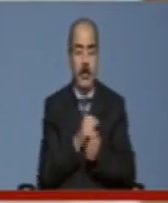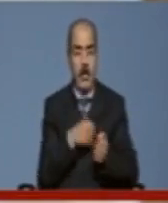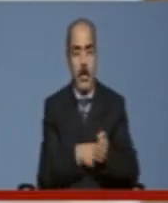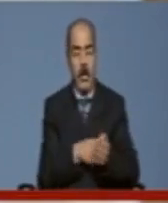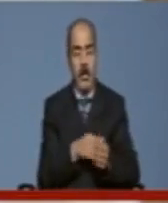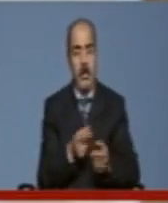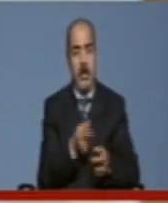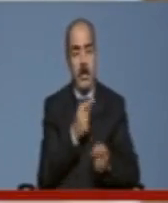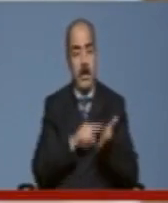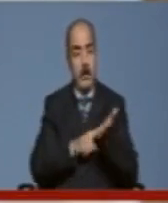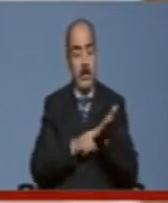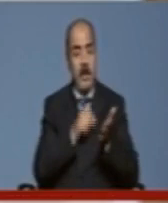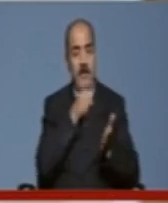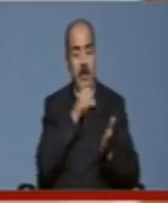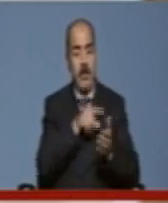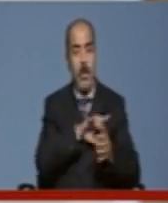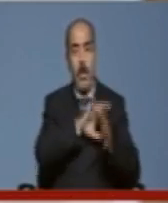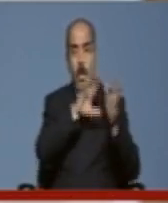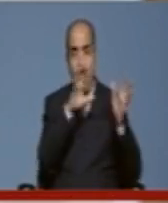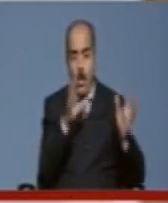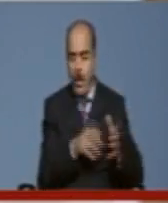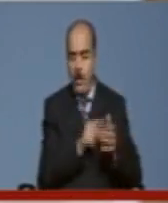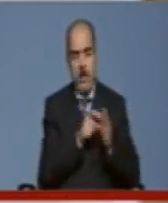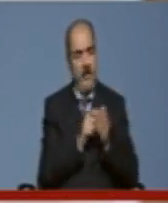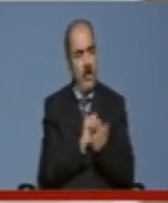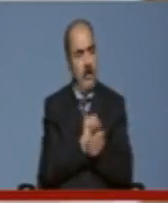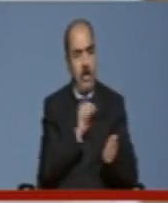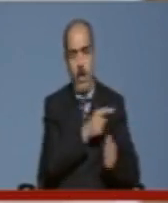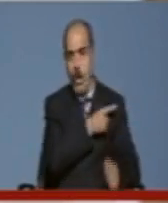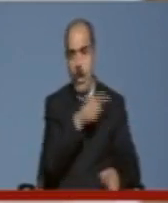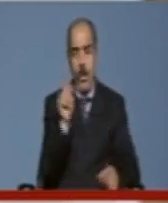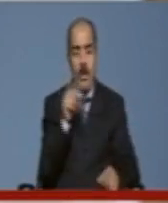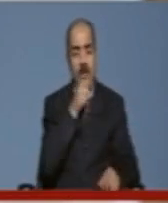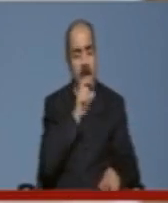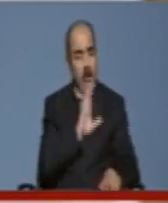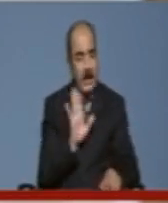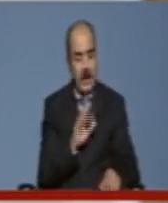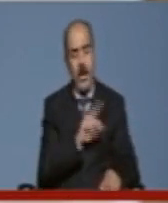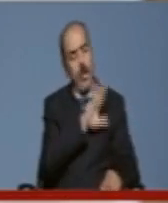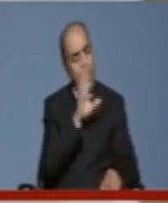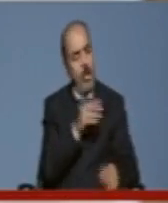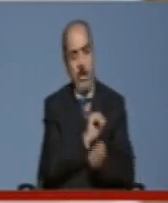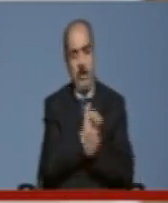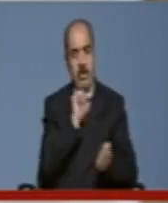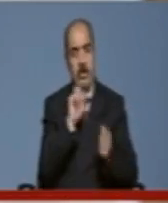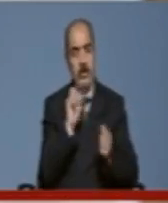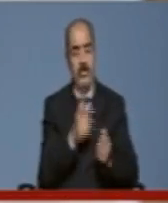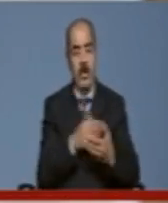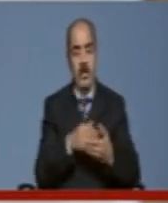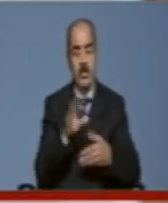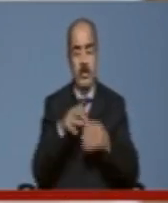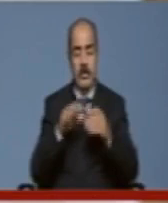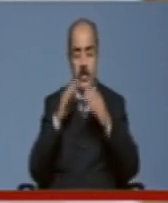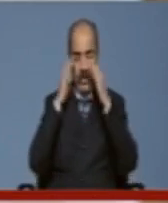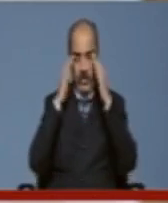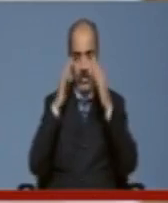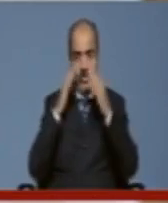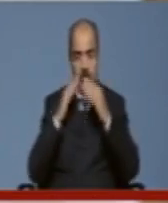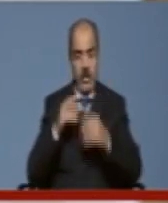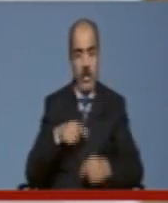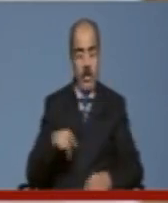ولكن كل الرهائن يجب أن يتم إطلاق سراحهم بأسرع ما يمكن. وأشكركم خالص الشكر